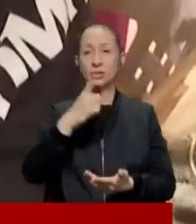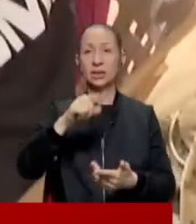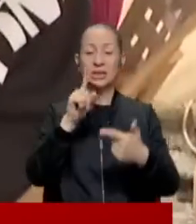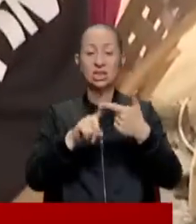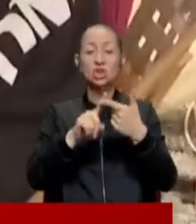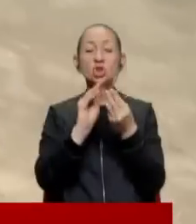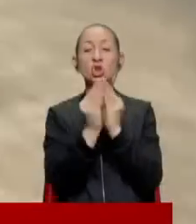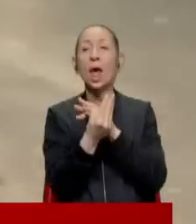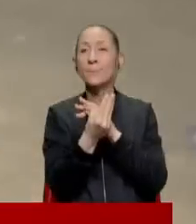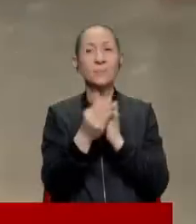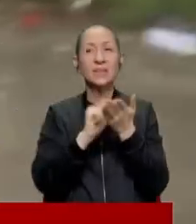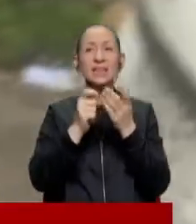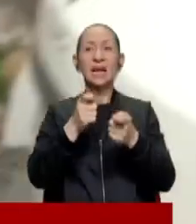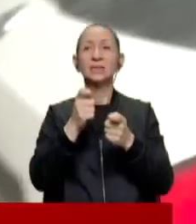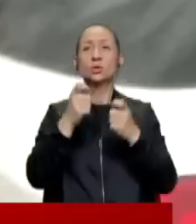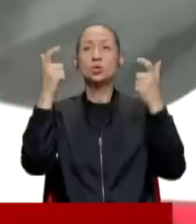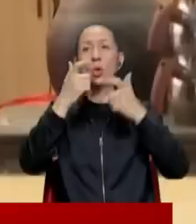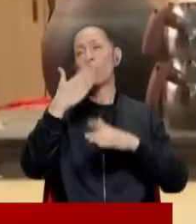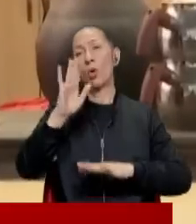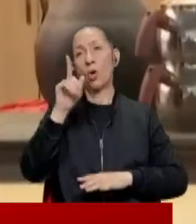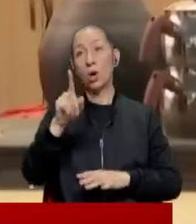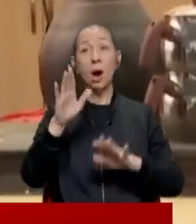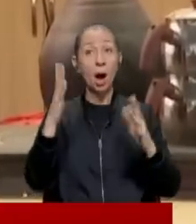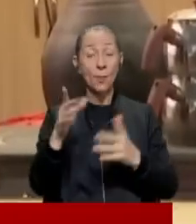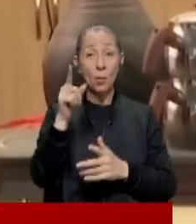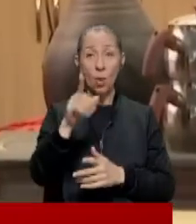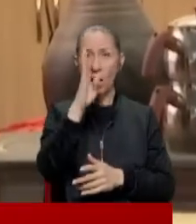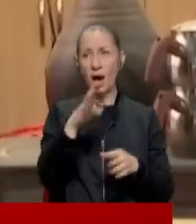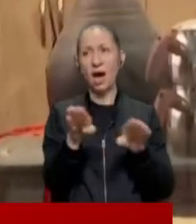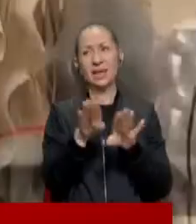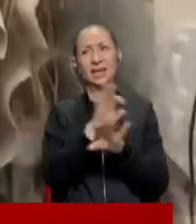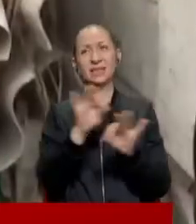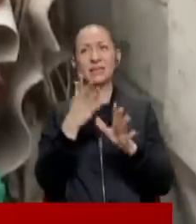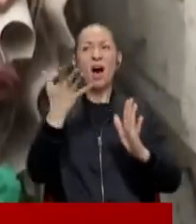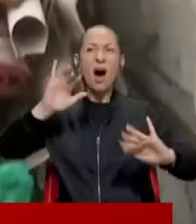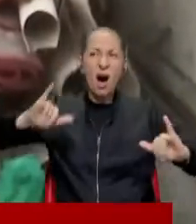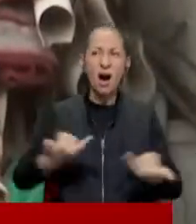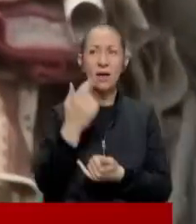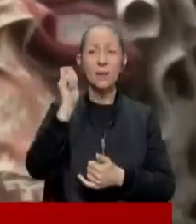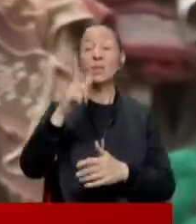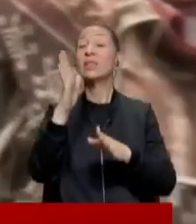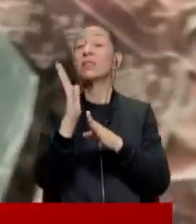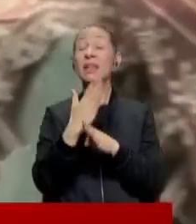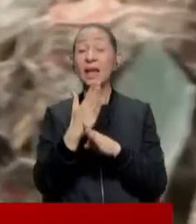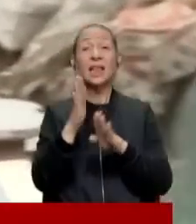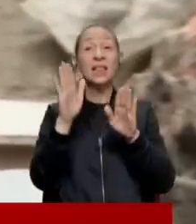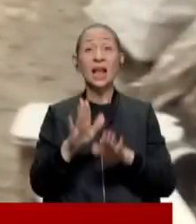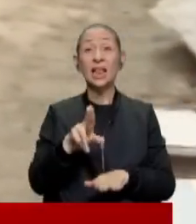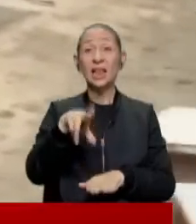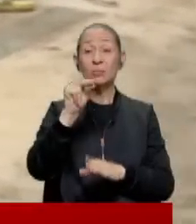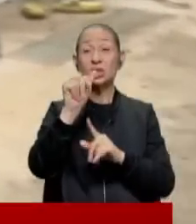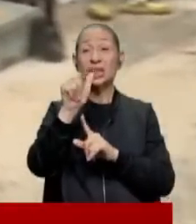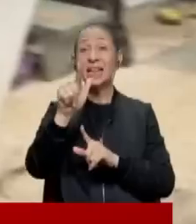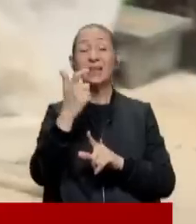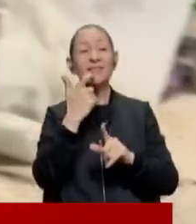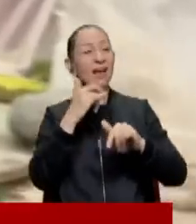ikinci dönem derslerinden sorumlu tutulmaması oldu Ancak bu adaletsizliği daha da derinleştirdi çünkü geri kalan 70